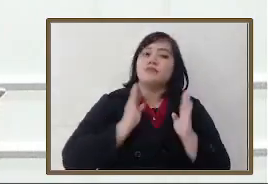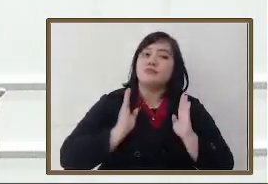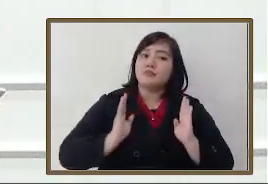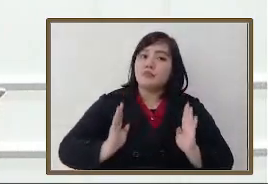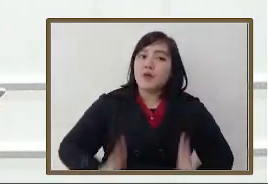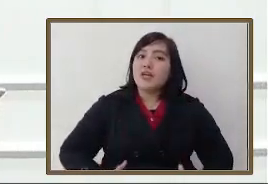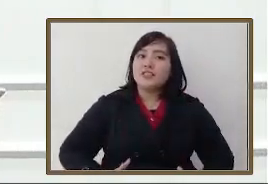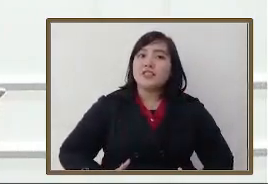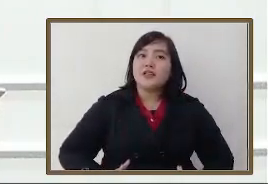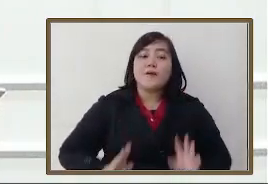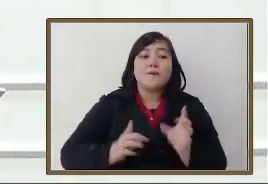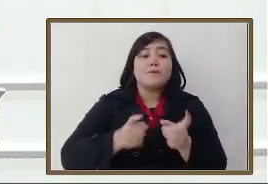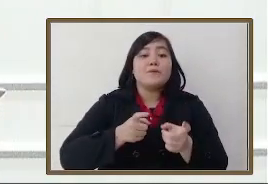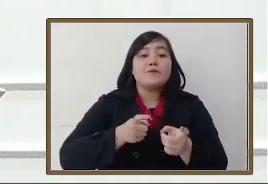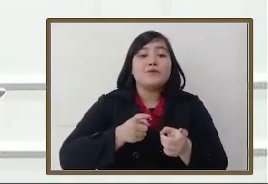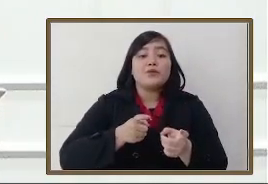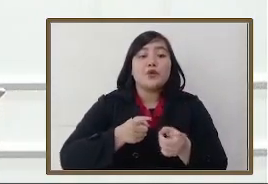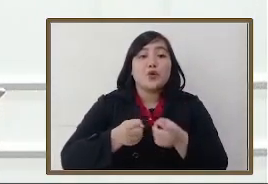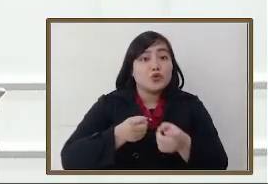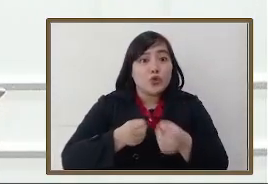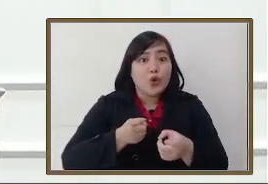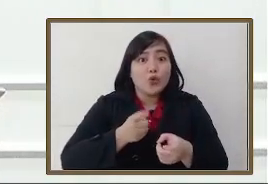dinidiktahan po yan ng kaluluwa.